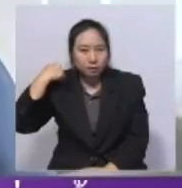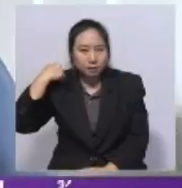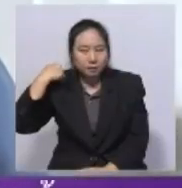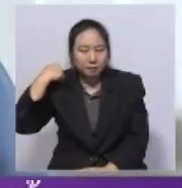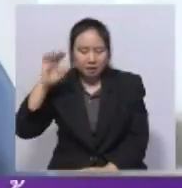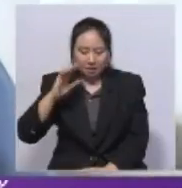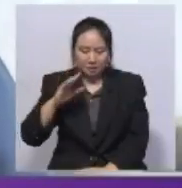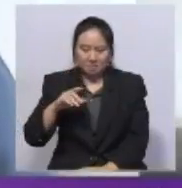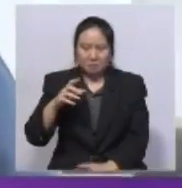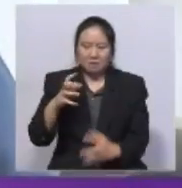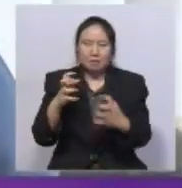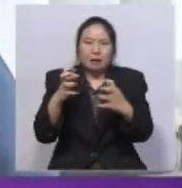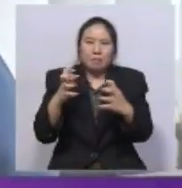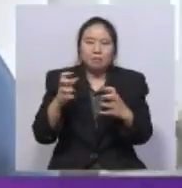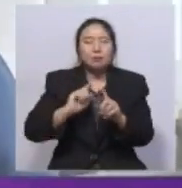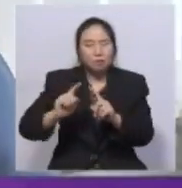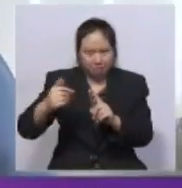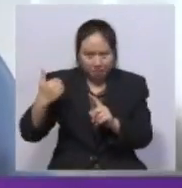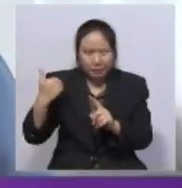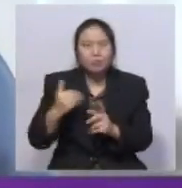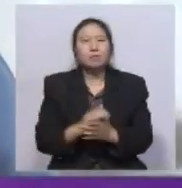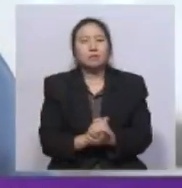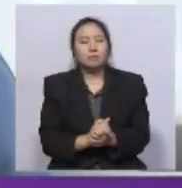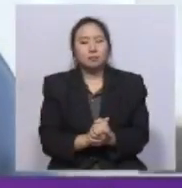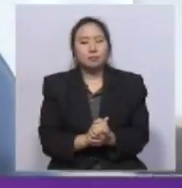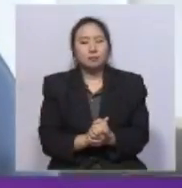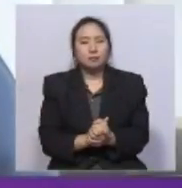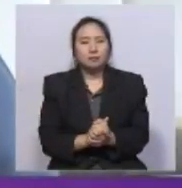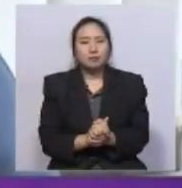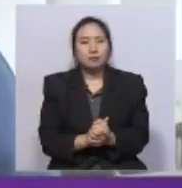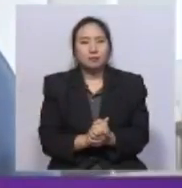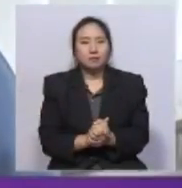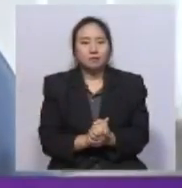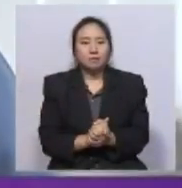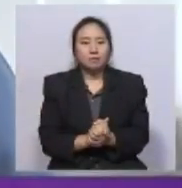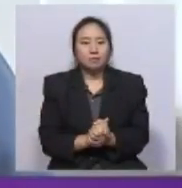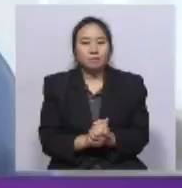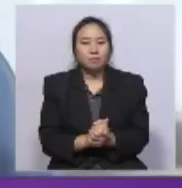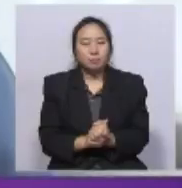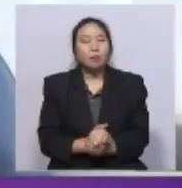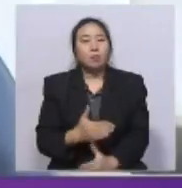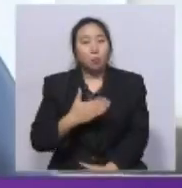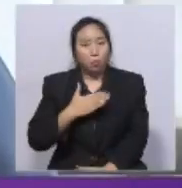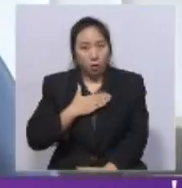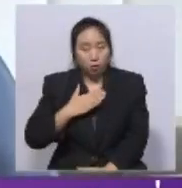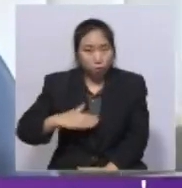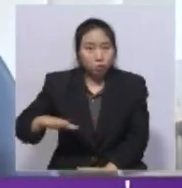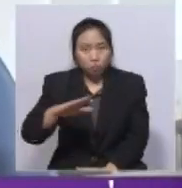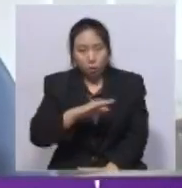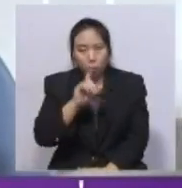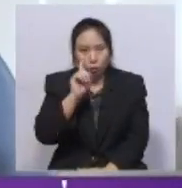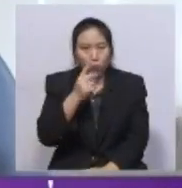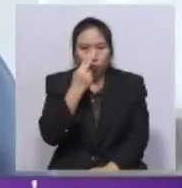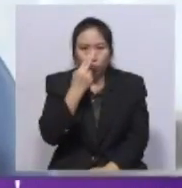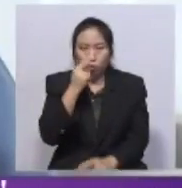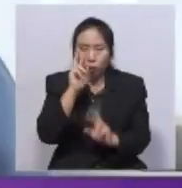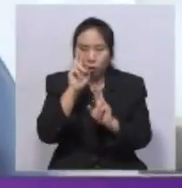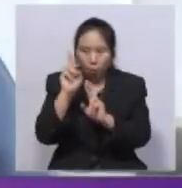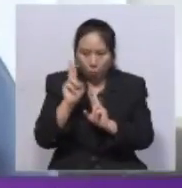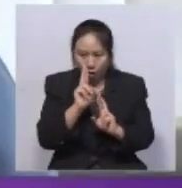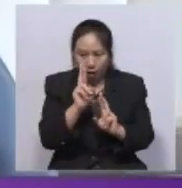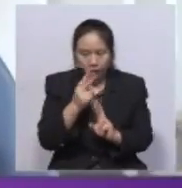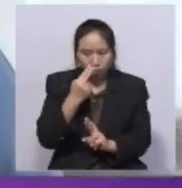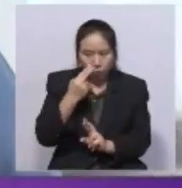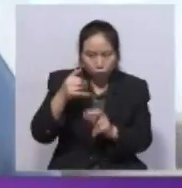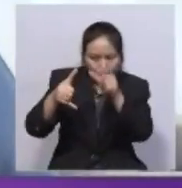ชักเกร็งนะครับซึ่งตรงนี้เนี่ยในส่วนหนึ่งเราต้องระวังแล้วก็ต้องตรวจจับอ